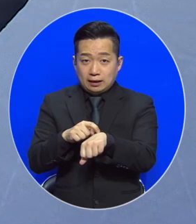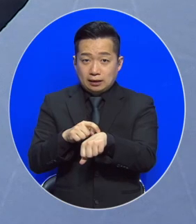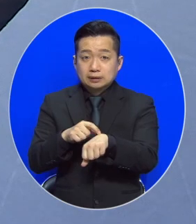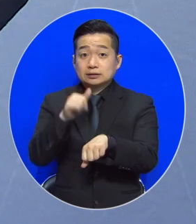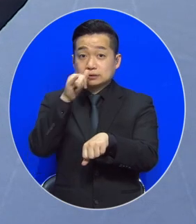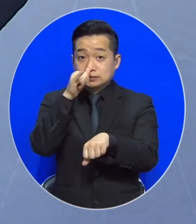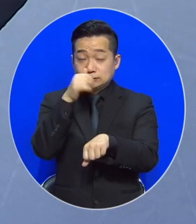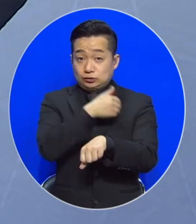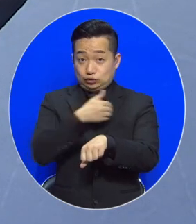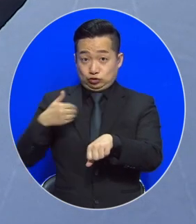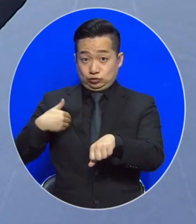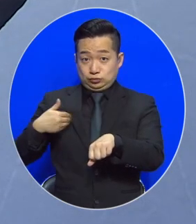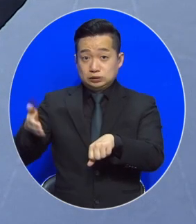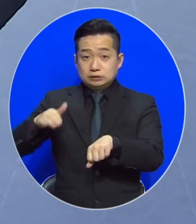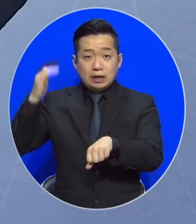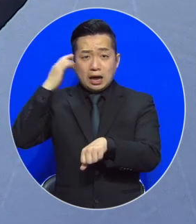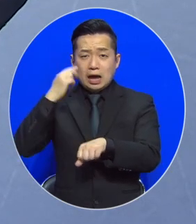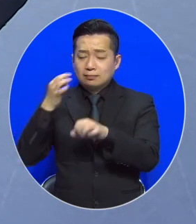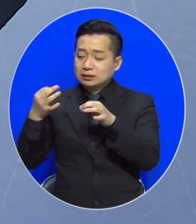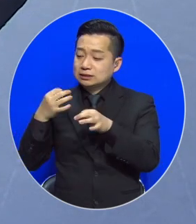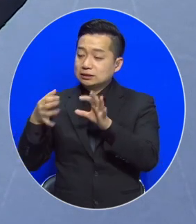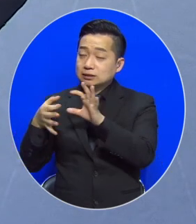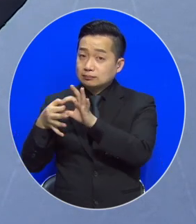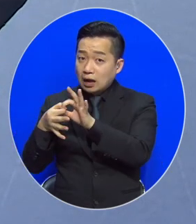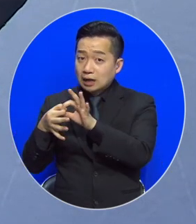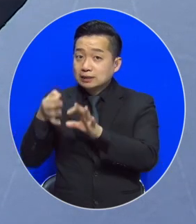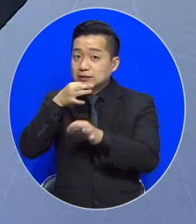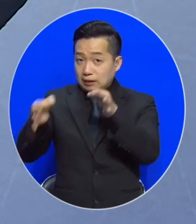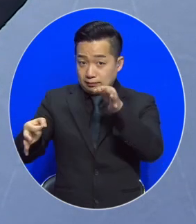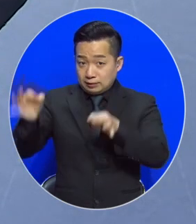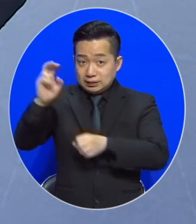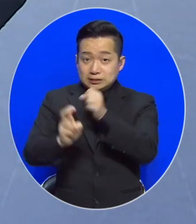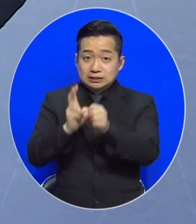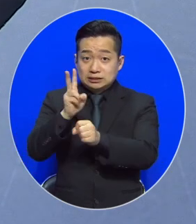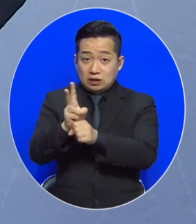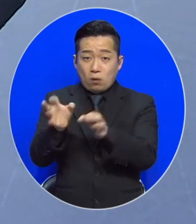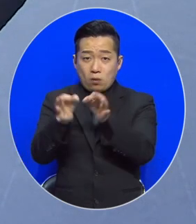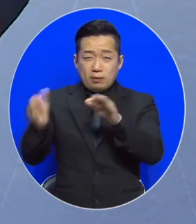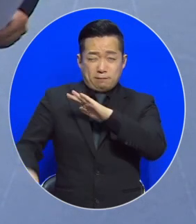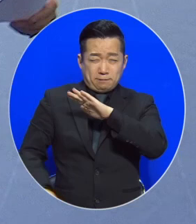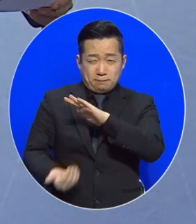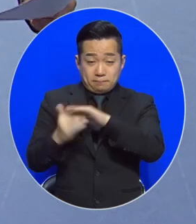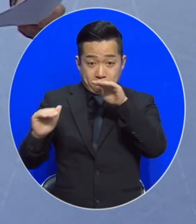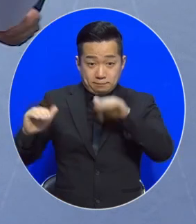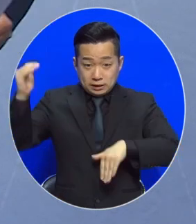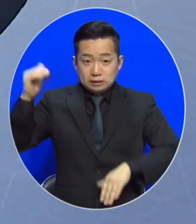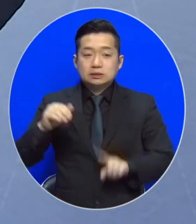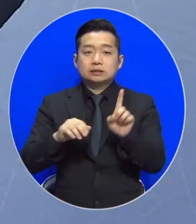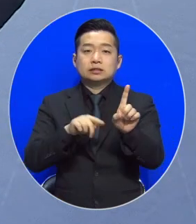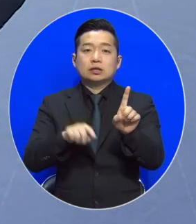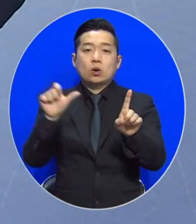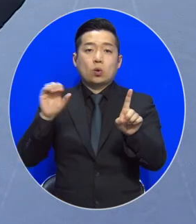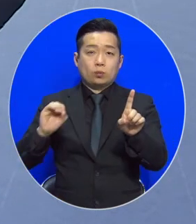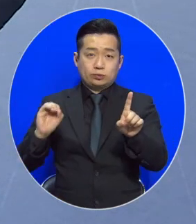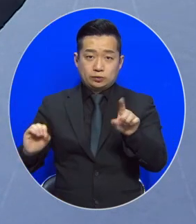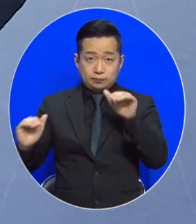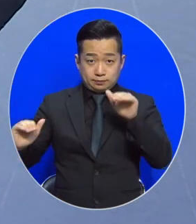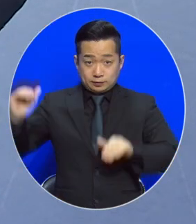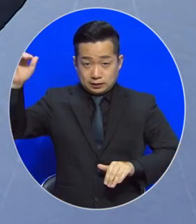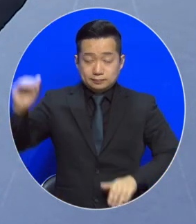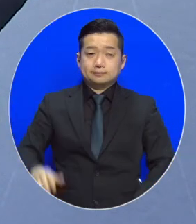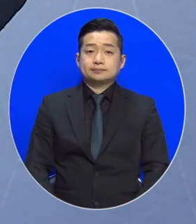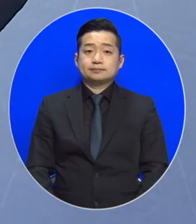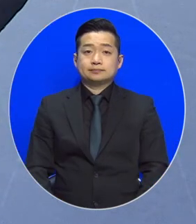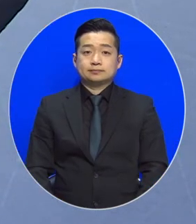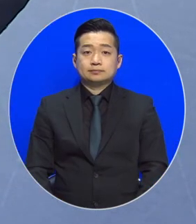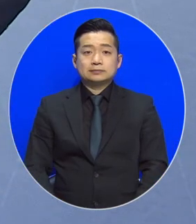나오지만 한미간의 금리 격차가 22년여 만에 최대 역전폭인 1.5% 포인트까지